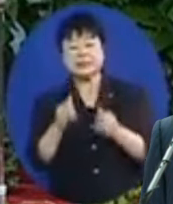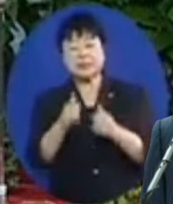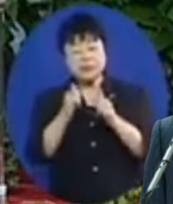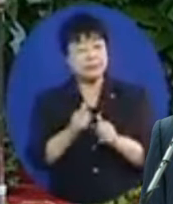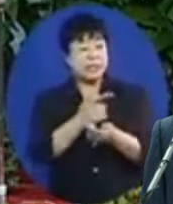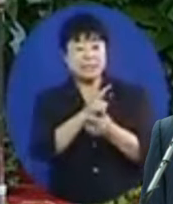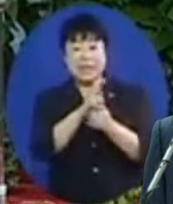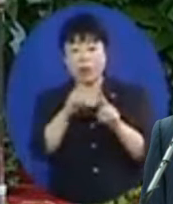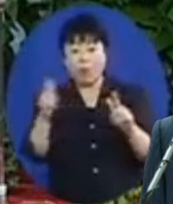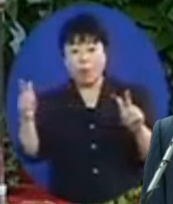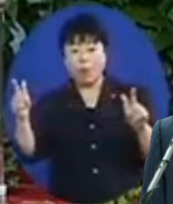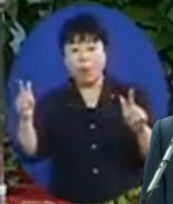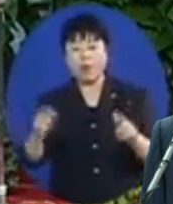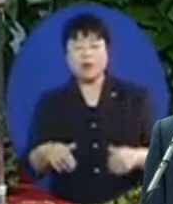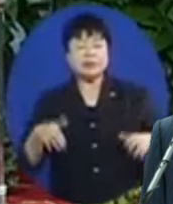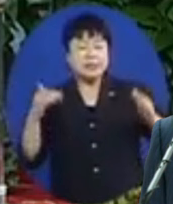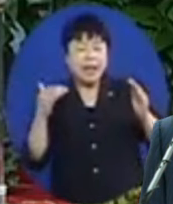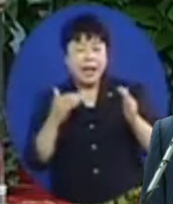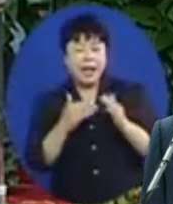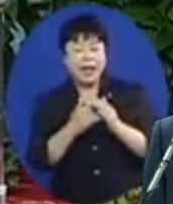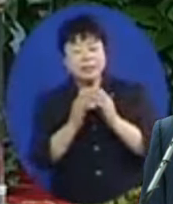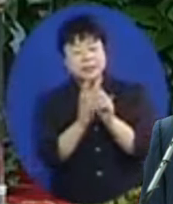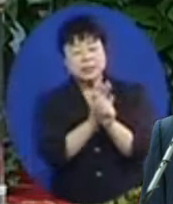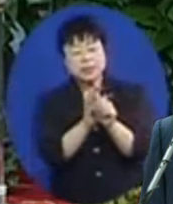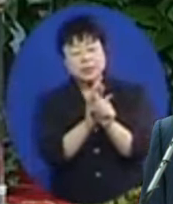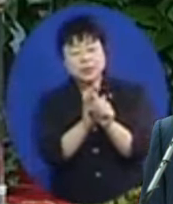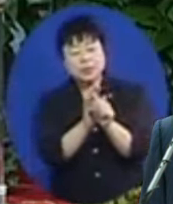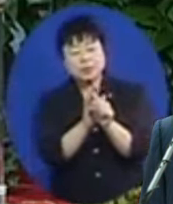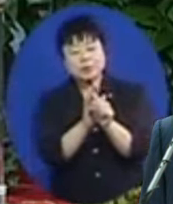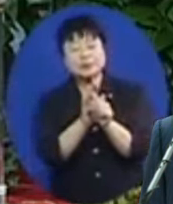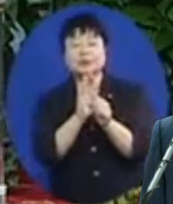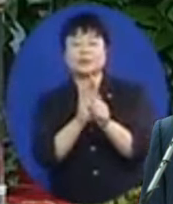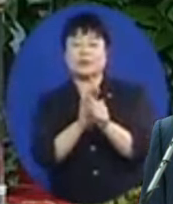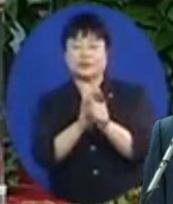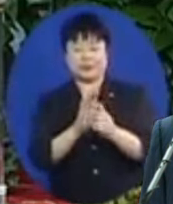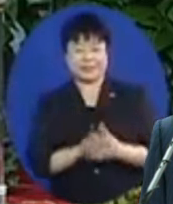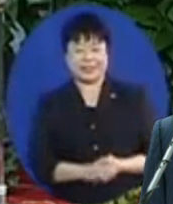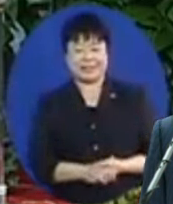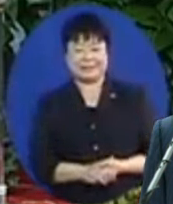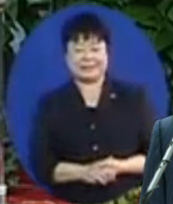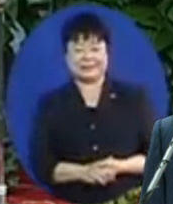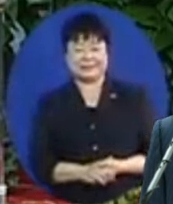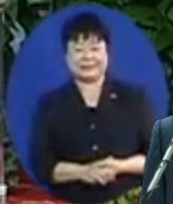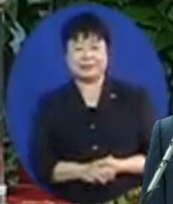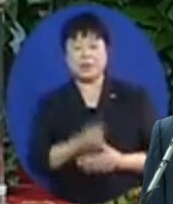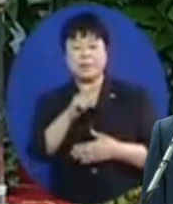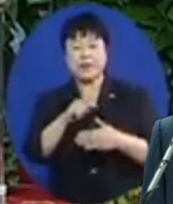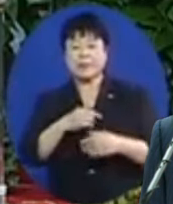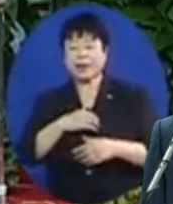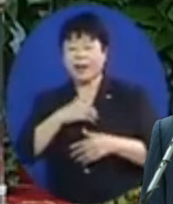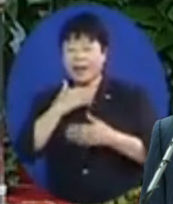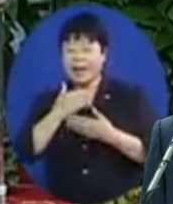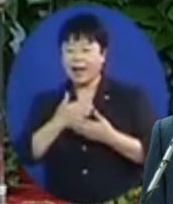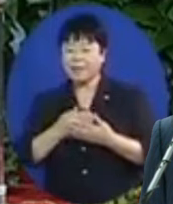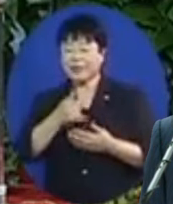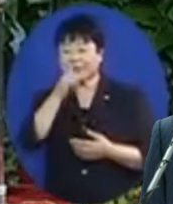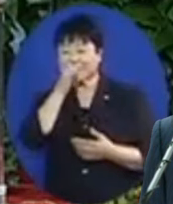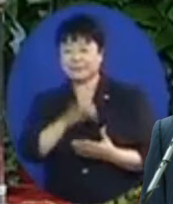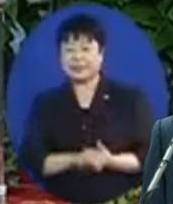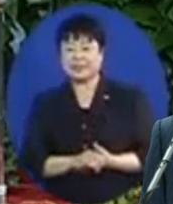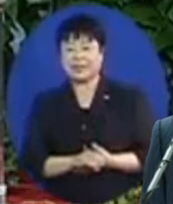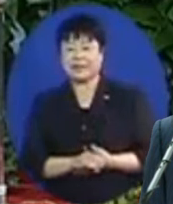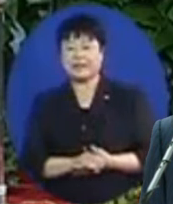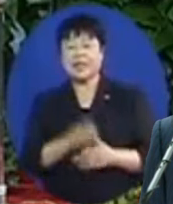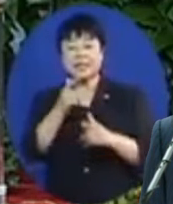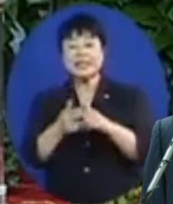심판하지 아니하시고 끝까지 돌보심을 이곳에 보여주고 있습니다. 대단히 마음에 감격적인 것입니다.